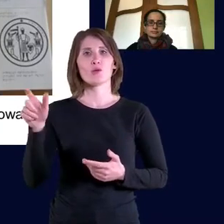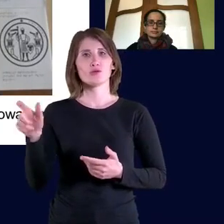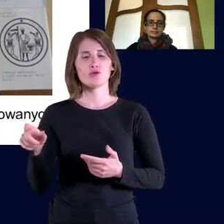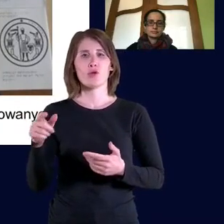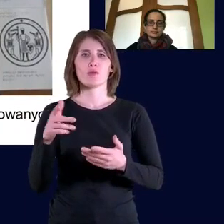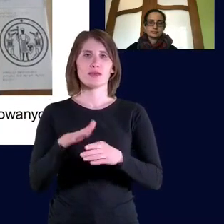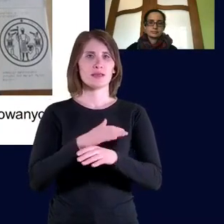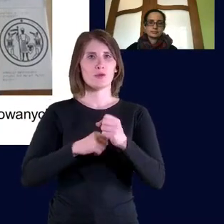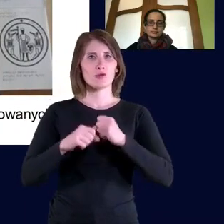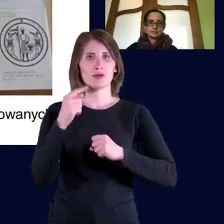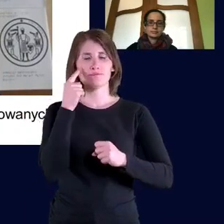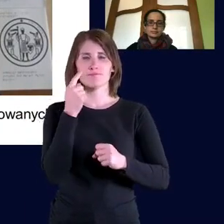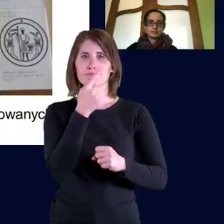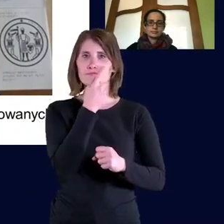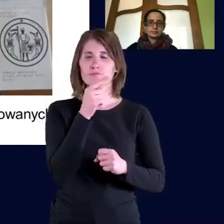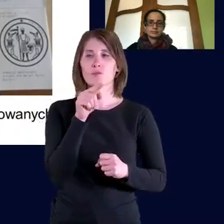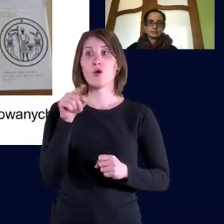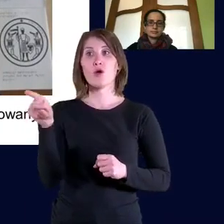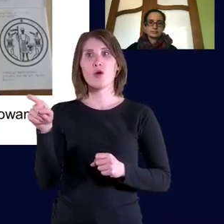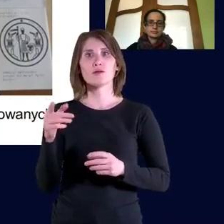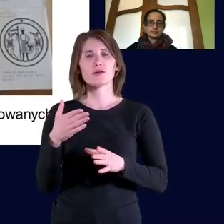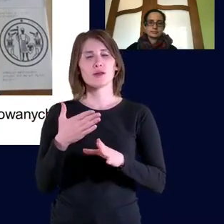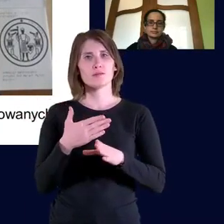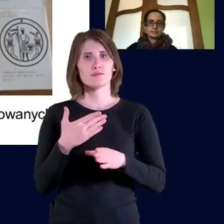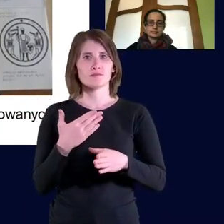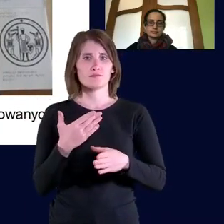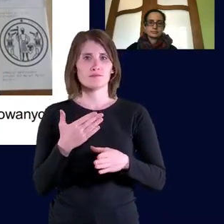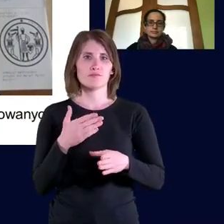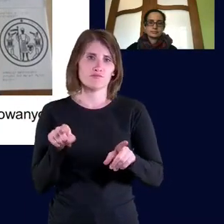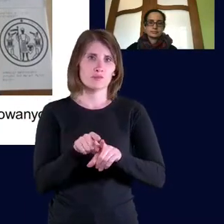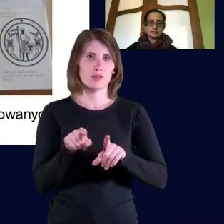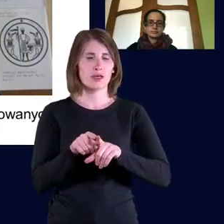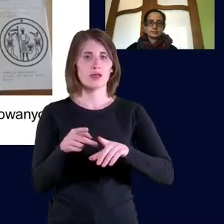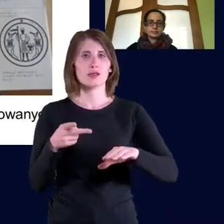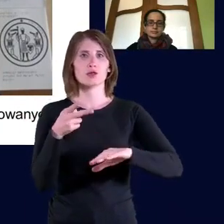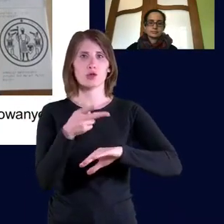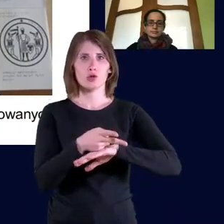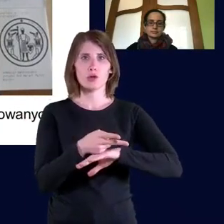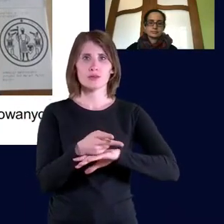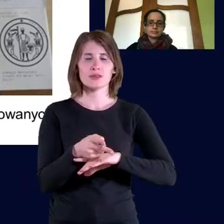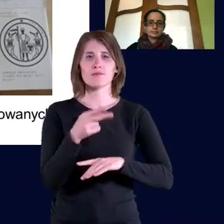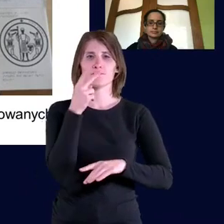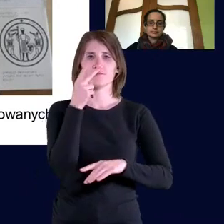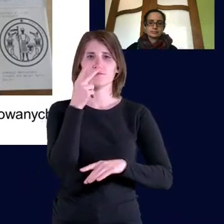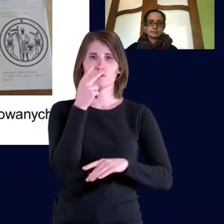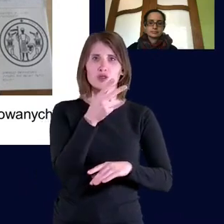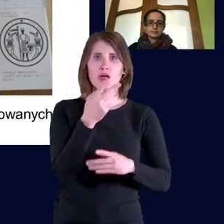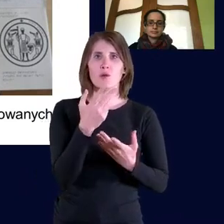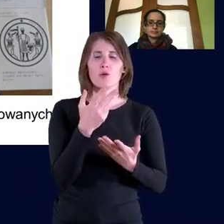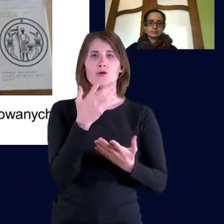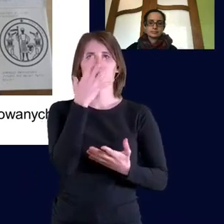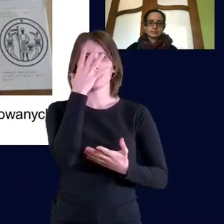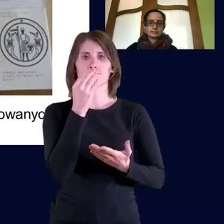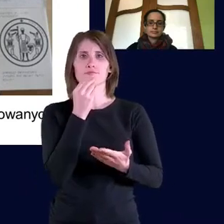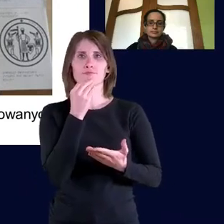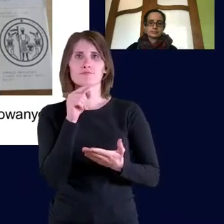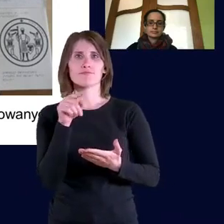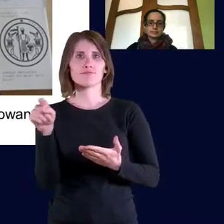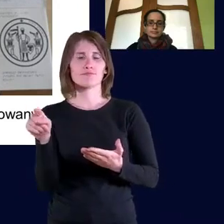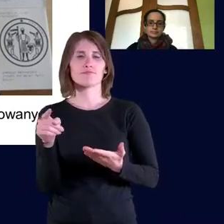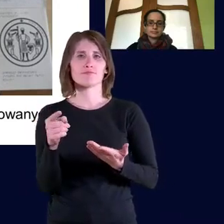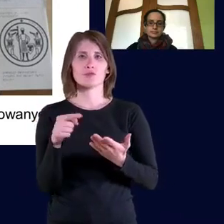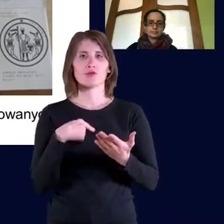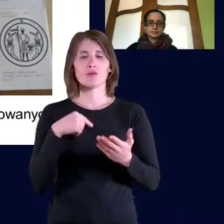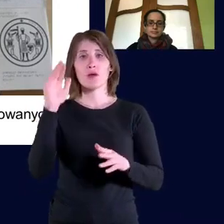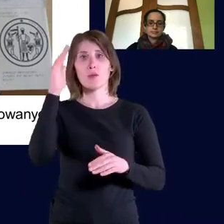wzroku miały również dostęp do treści wizualnych do zapoznania się z